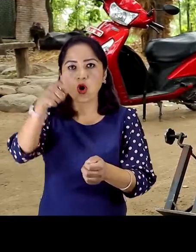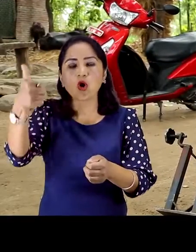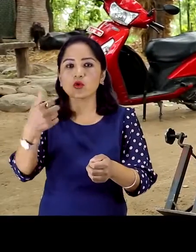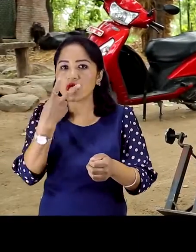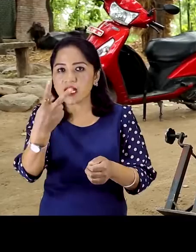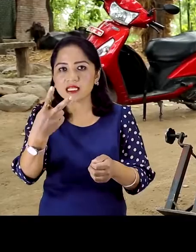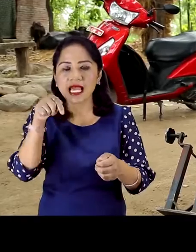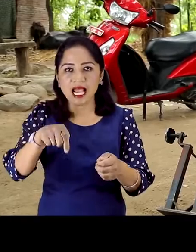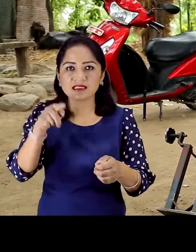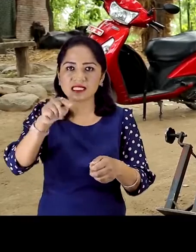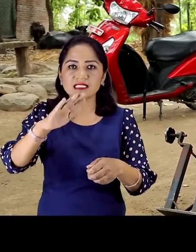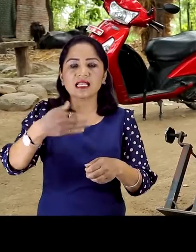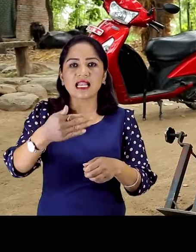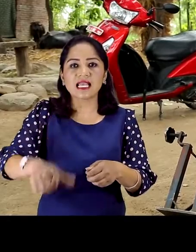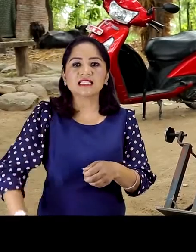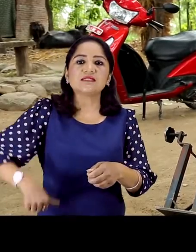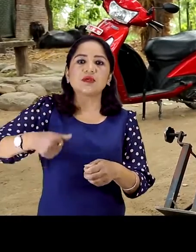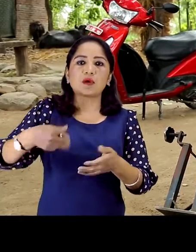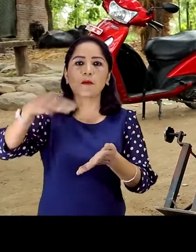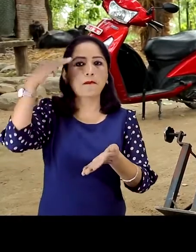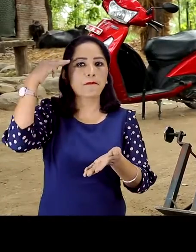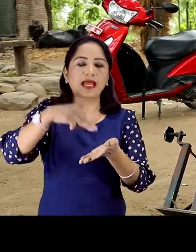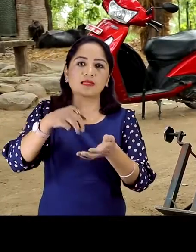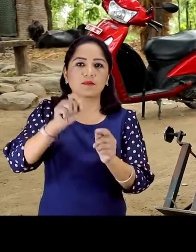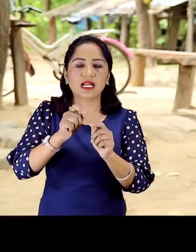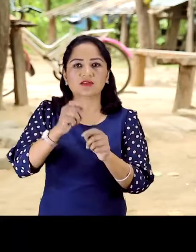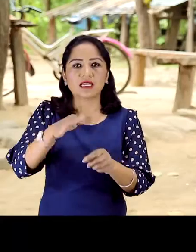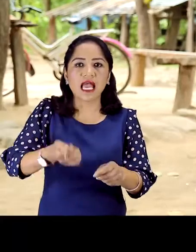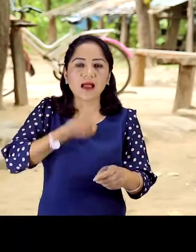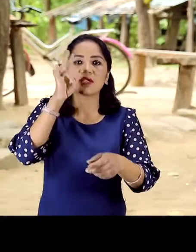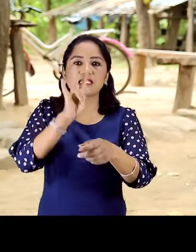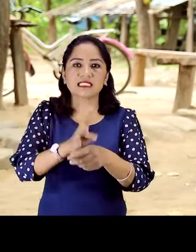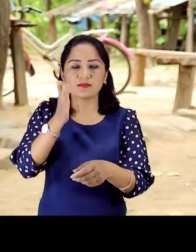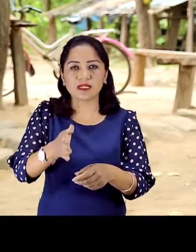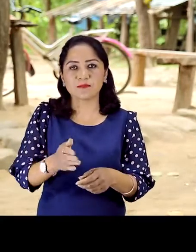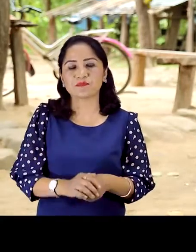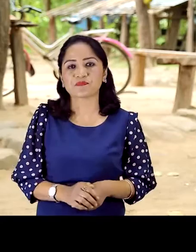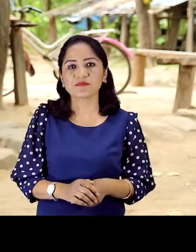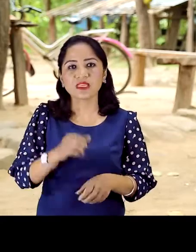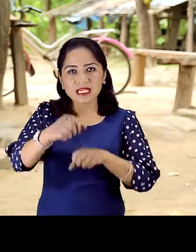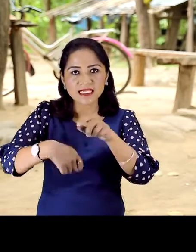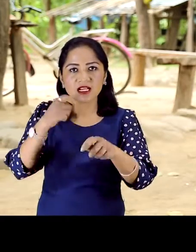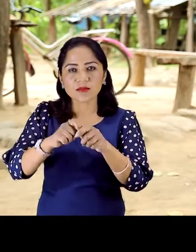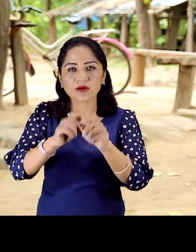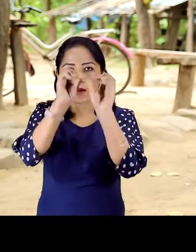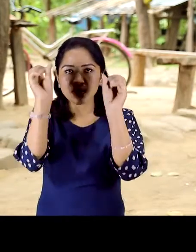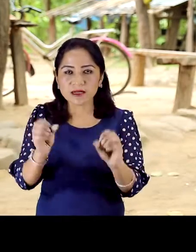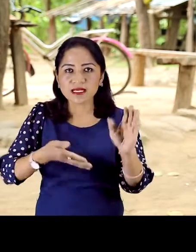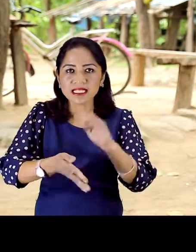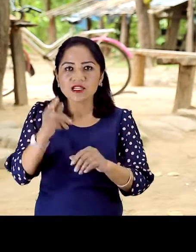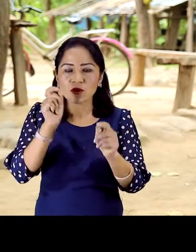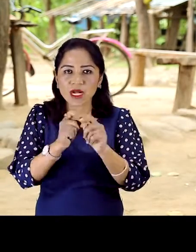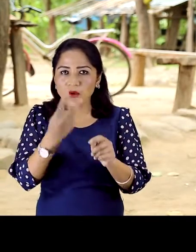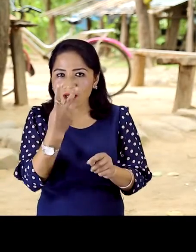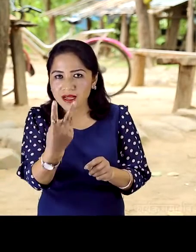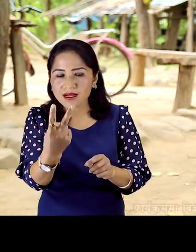अरुको हेरदै आज तेसेलाई जिविका को माध्यम बनायेकाछन। आपने शीवले बनुट अब येता सायाकल बनने फशल मा जाने